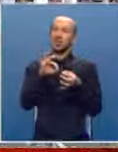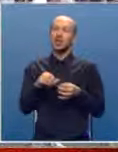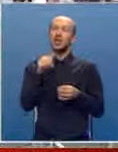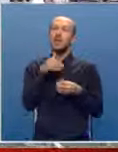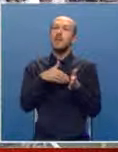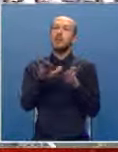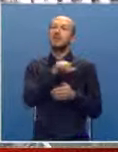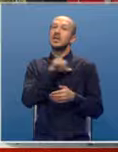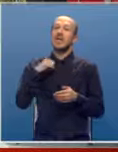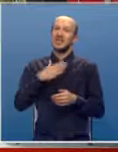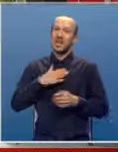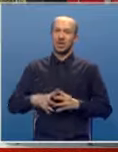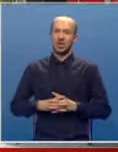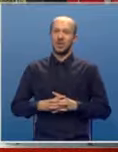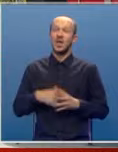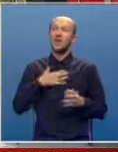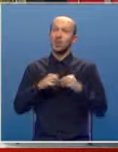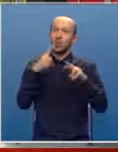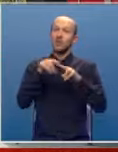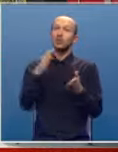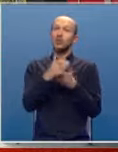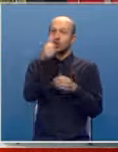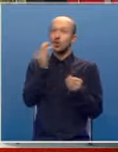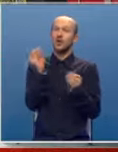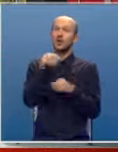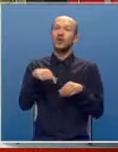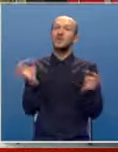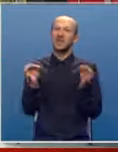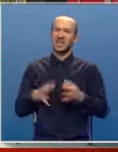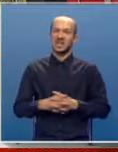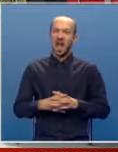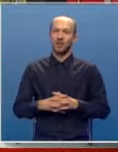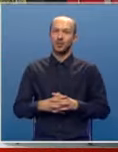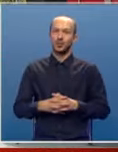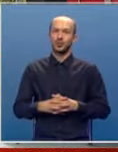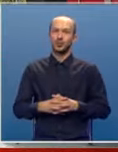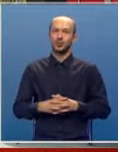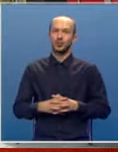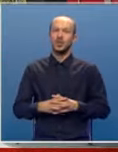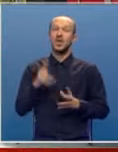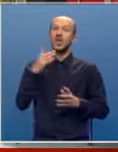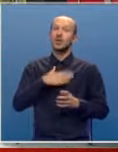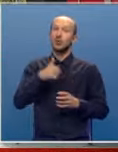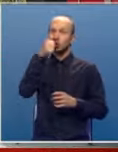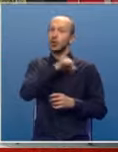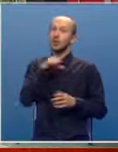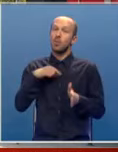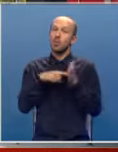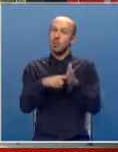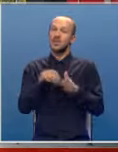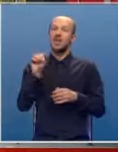i prepušteni sami sebi. Voleo bih da bude što više ovakvih manifestacija i da drago mi je što smo